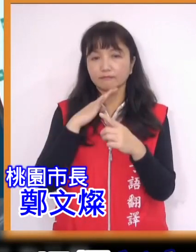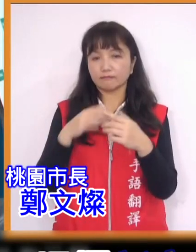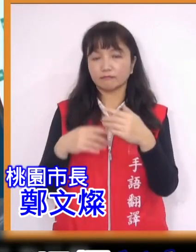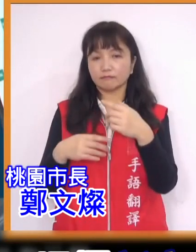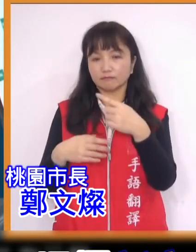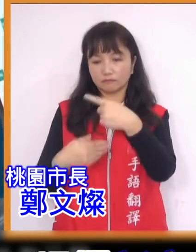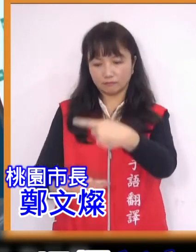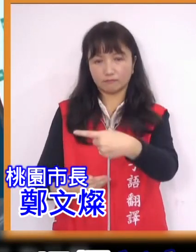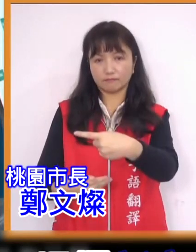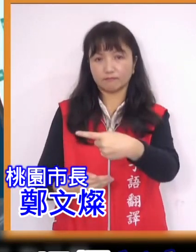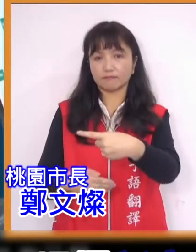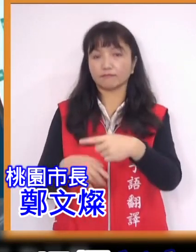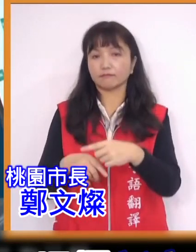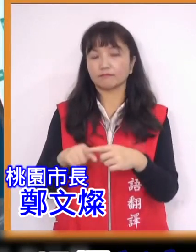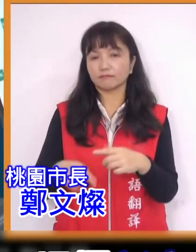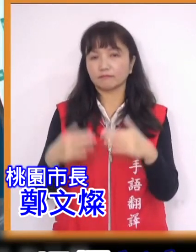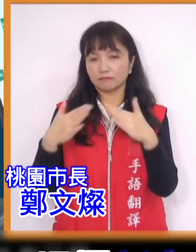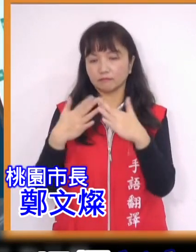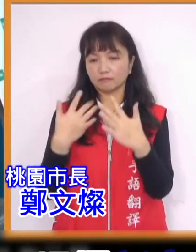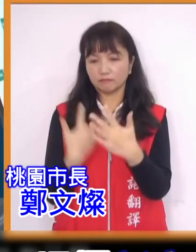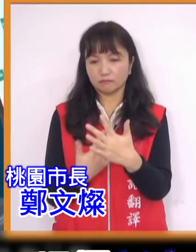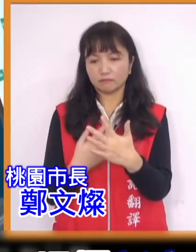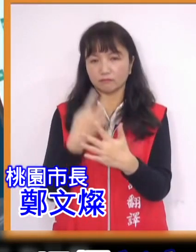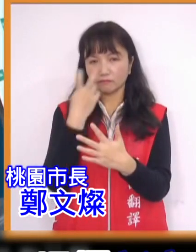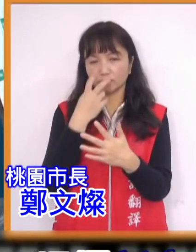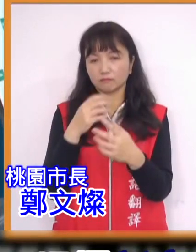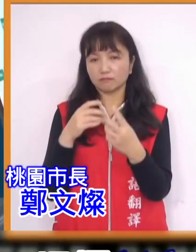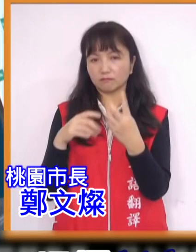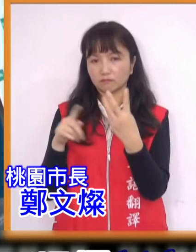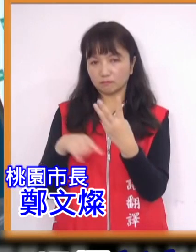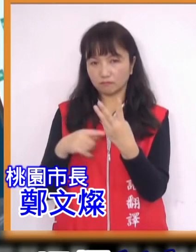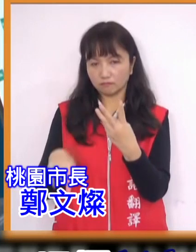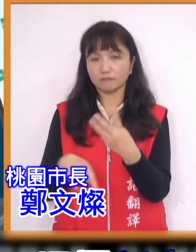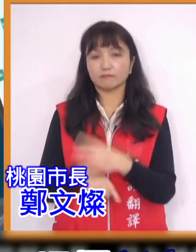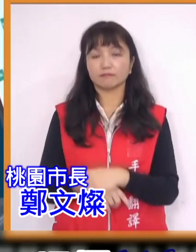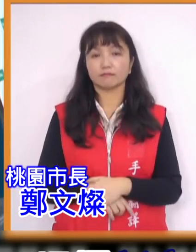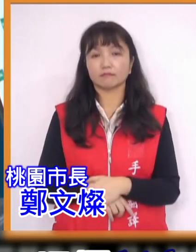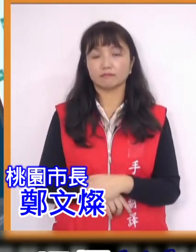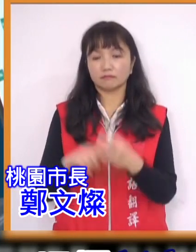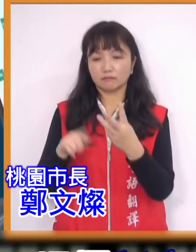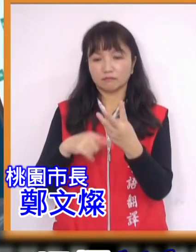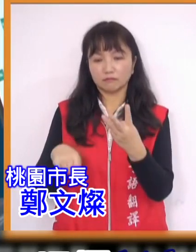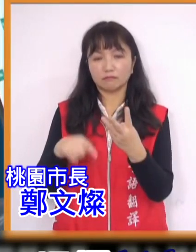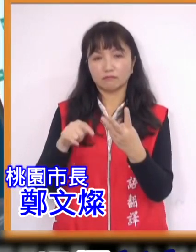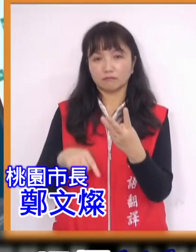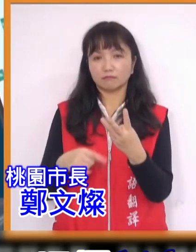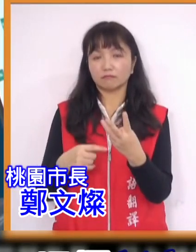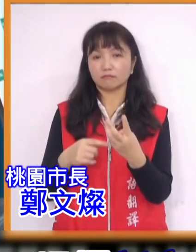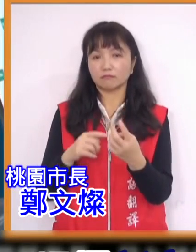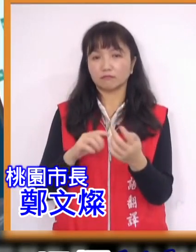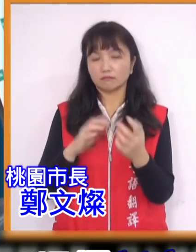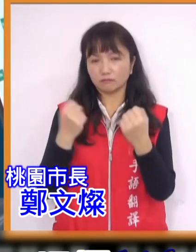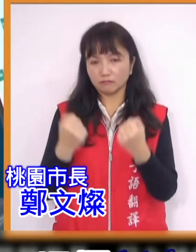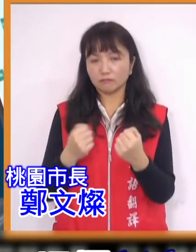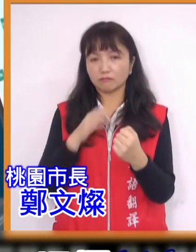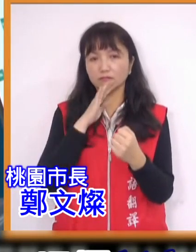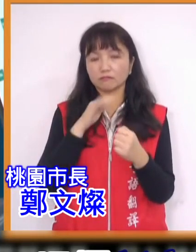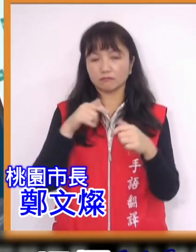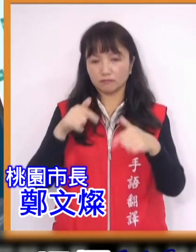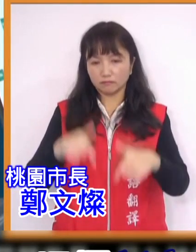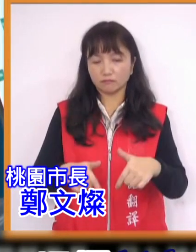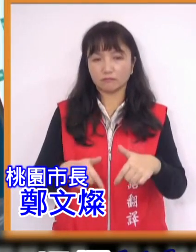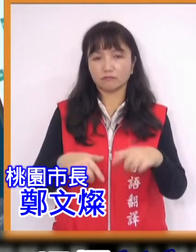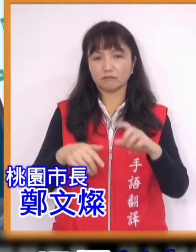1月9号的这个居家隔离范围的三位，那这三位一样是在我们西提专案